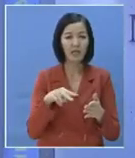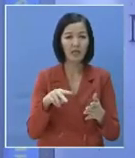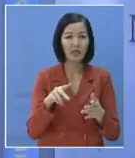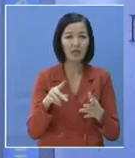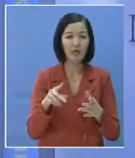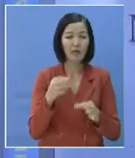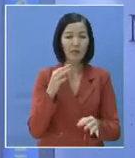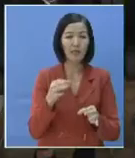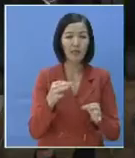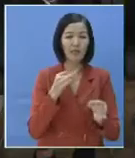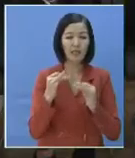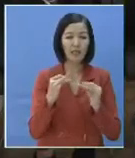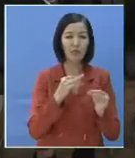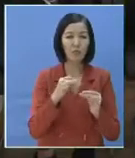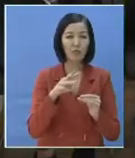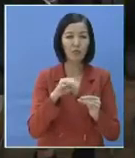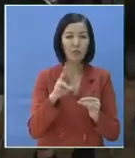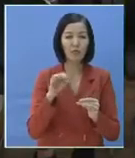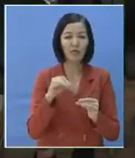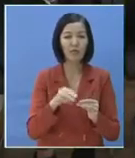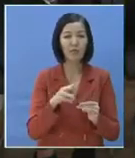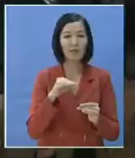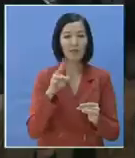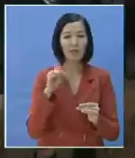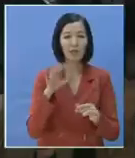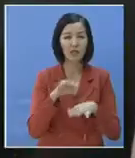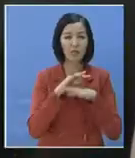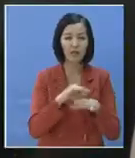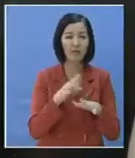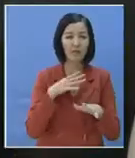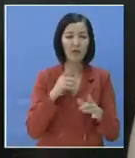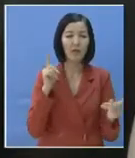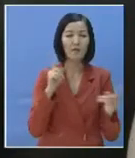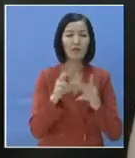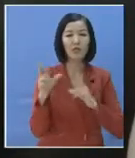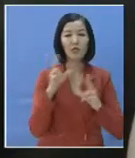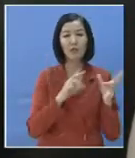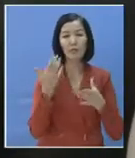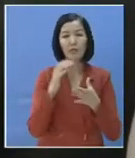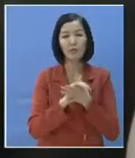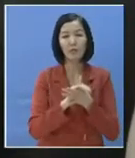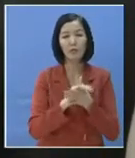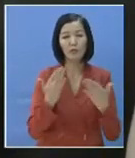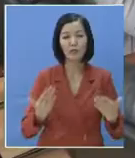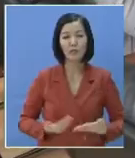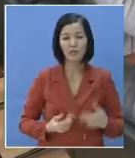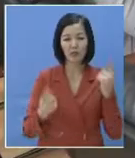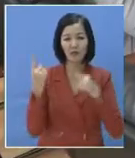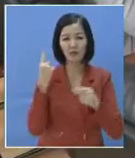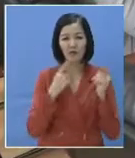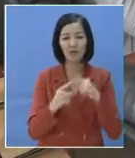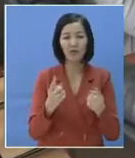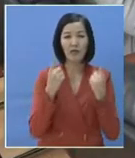вел главный редактор журнала «Мукагали» Батык Мажитулы. В процессе встречи студенты поближе познакомились с жизнью и